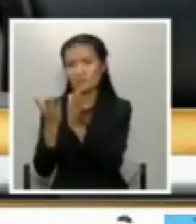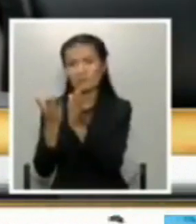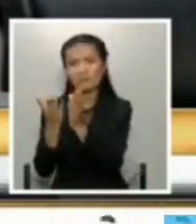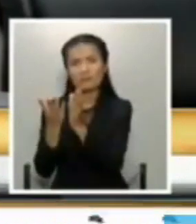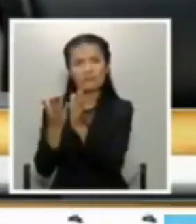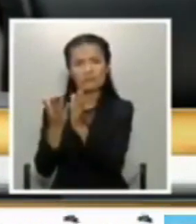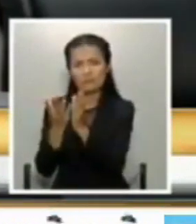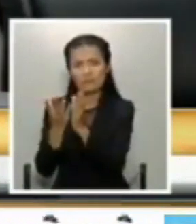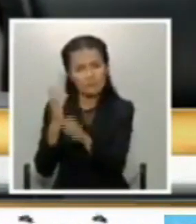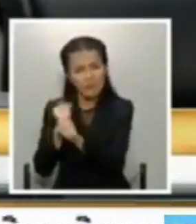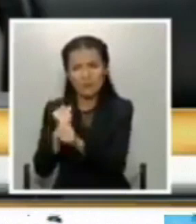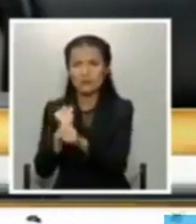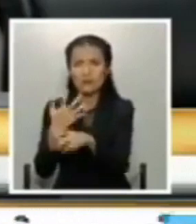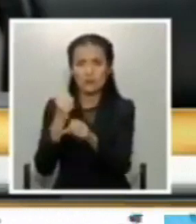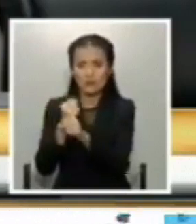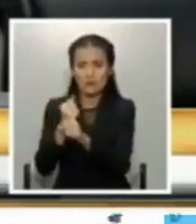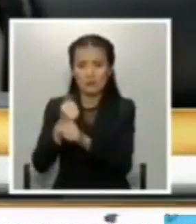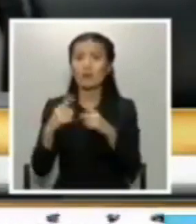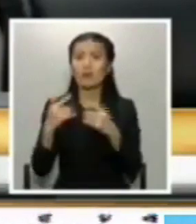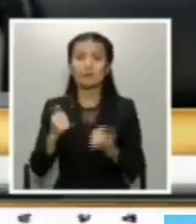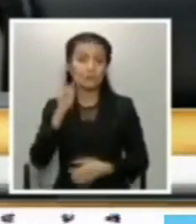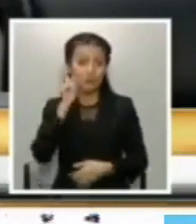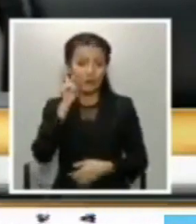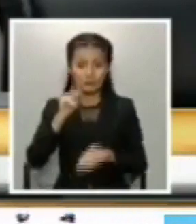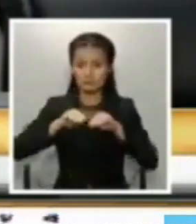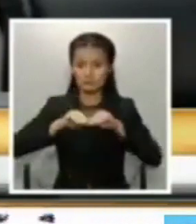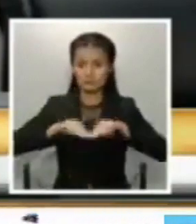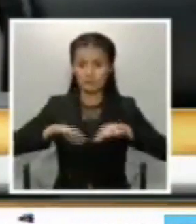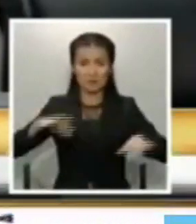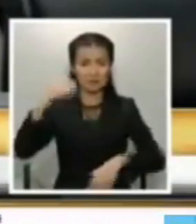หญ่จนถึงวันนี้ข่าวมีการออกมาตลอดนะครับซึ่งพฤติ